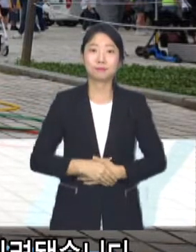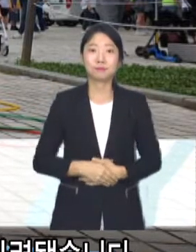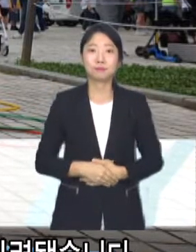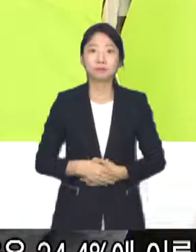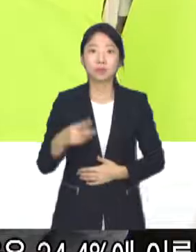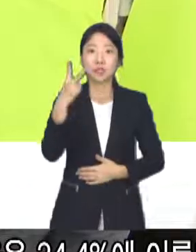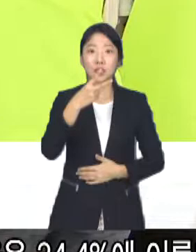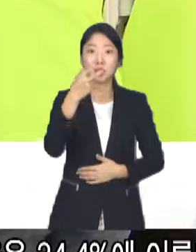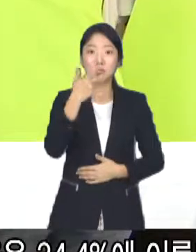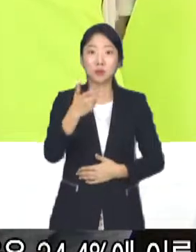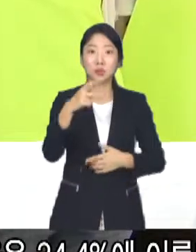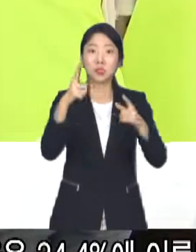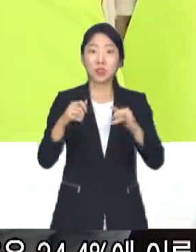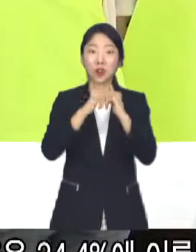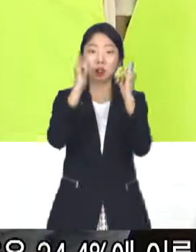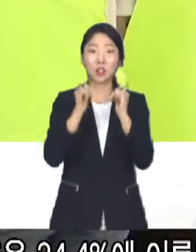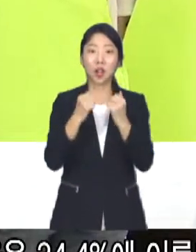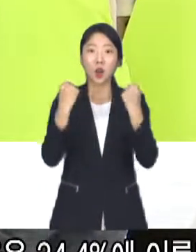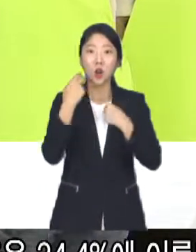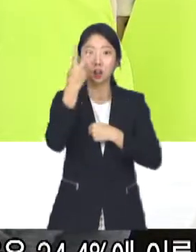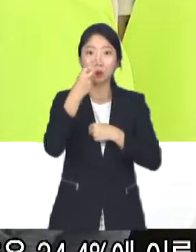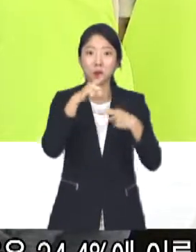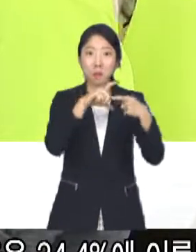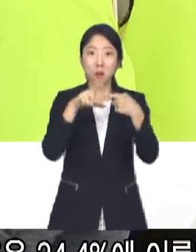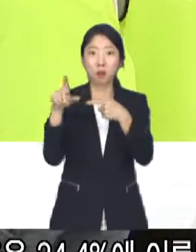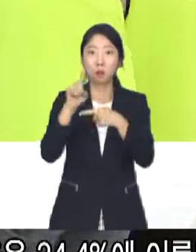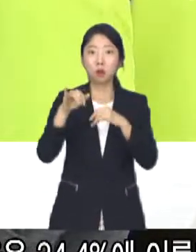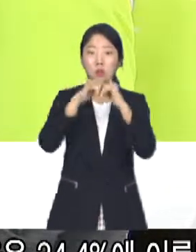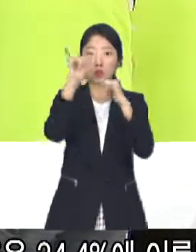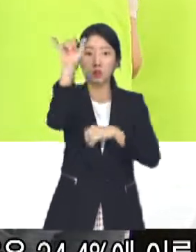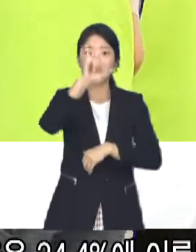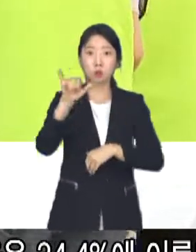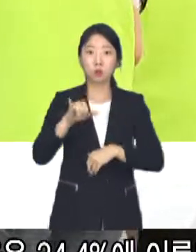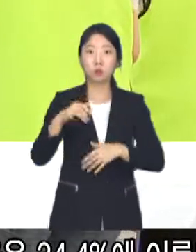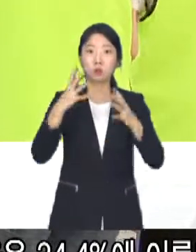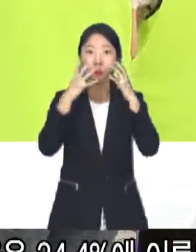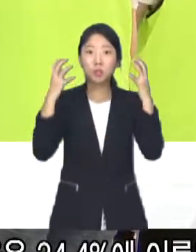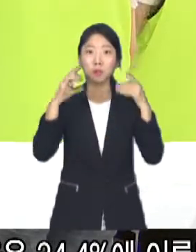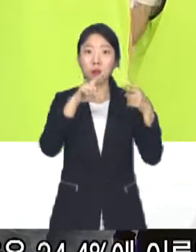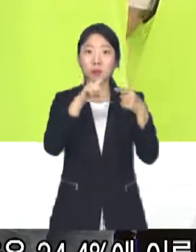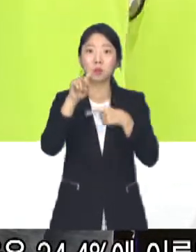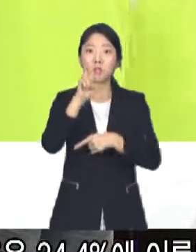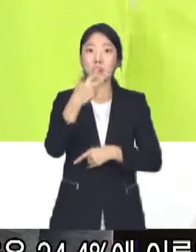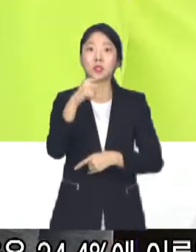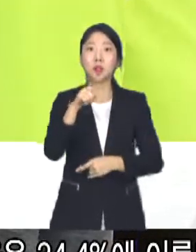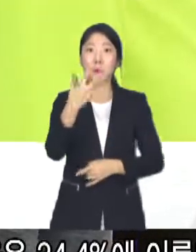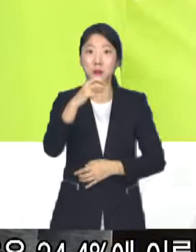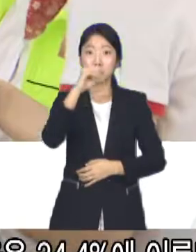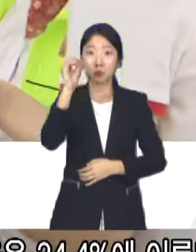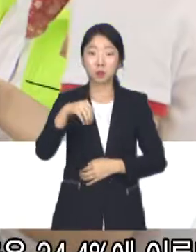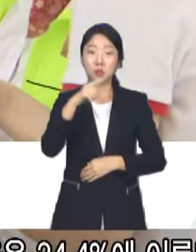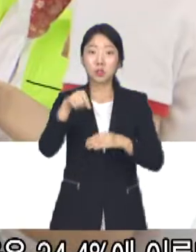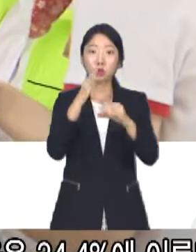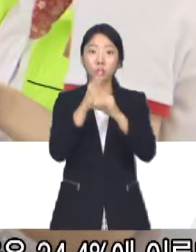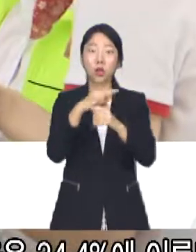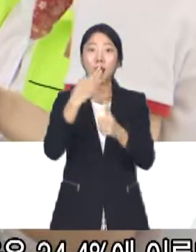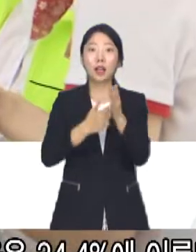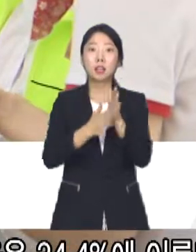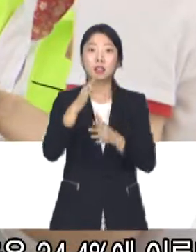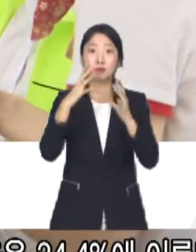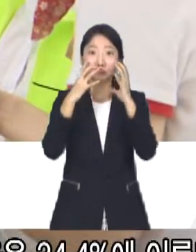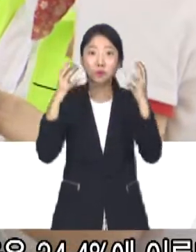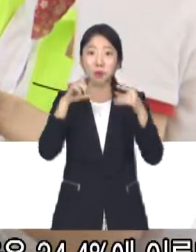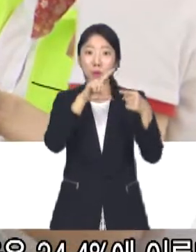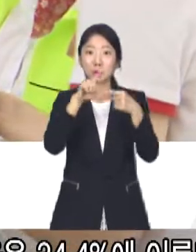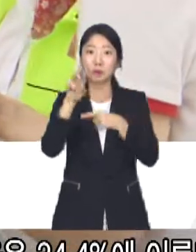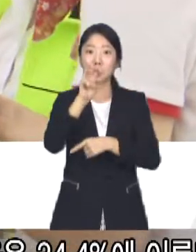마련됐습니다. 2017년 지역사회 건강조사에 따르면 전국 비만율은 27.8%, 이 가운데